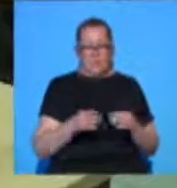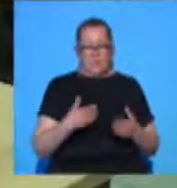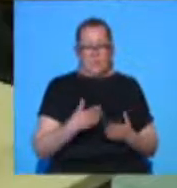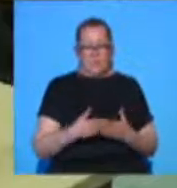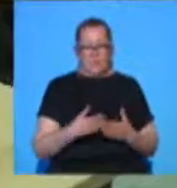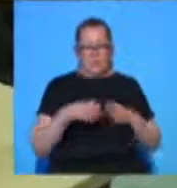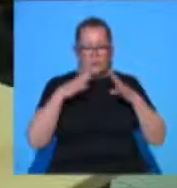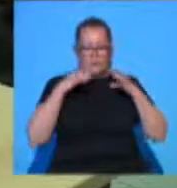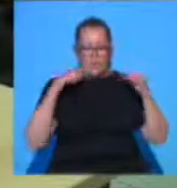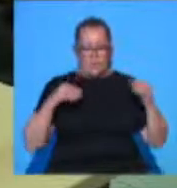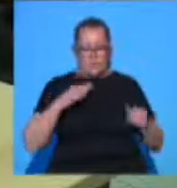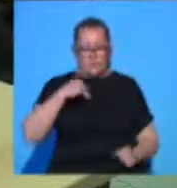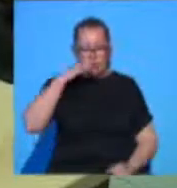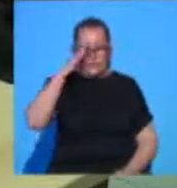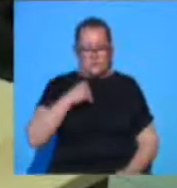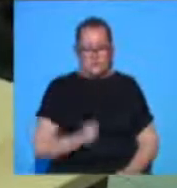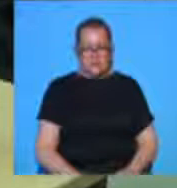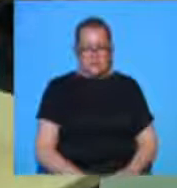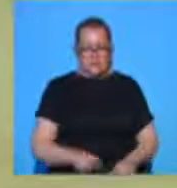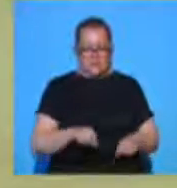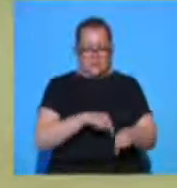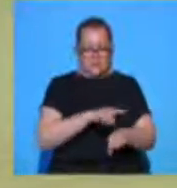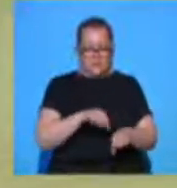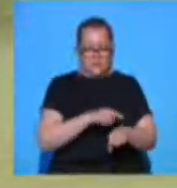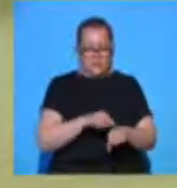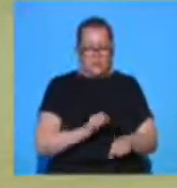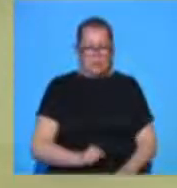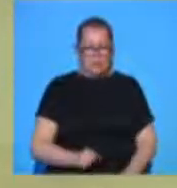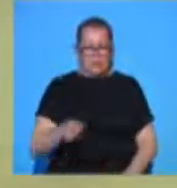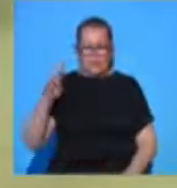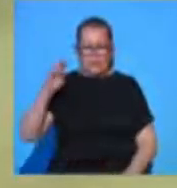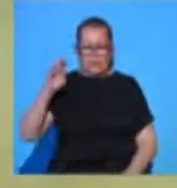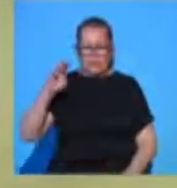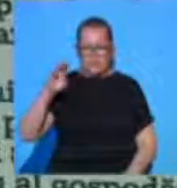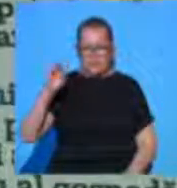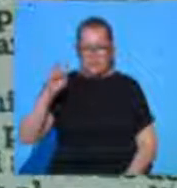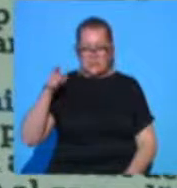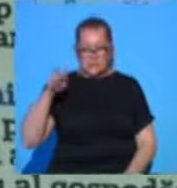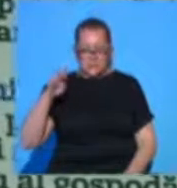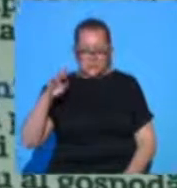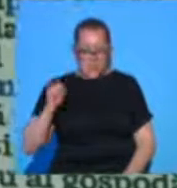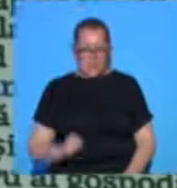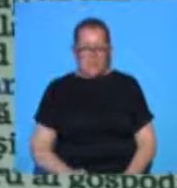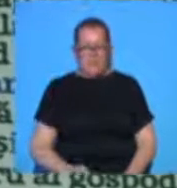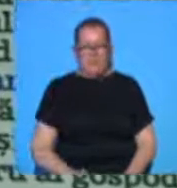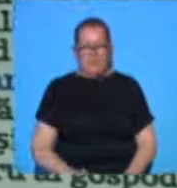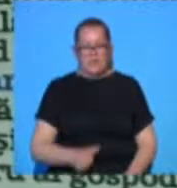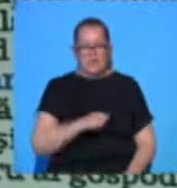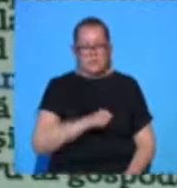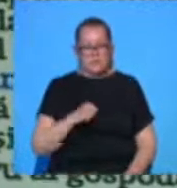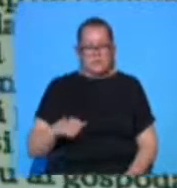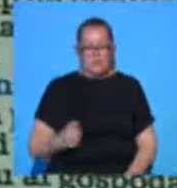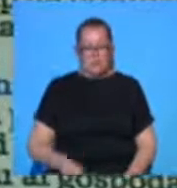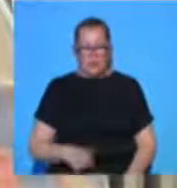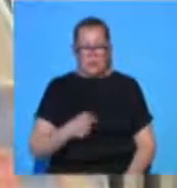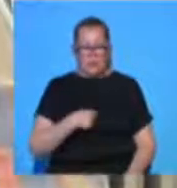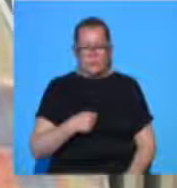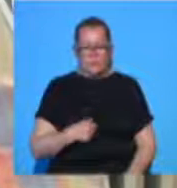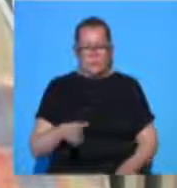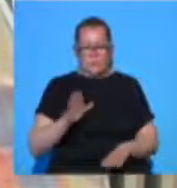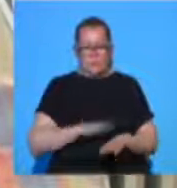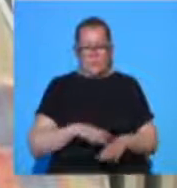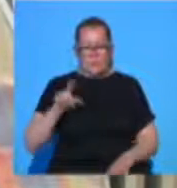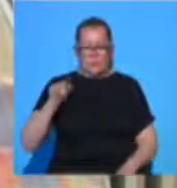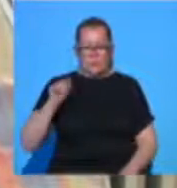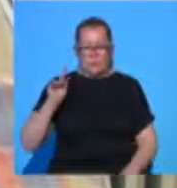de autorecenzare. Perioada de autorecenzare și autorecenzare asistată se prelungește. Vom avea posibilitatea până data de